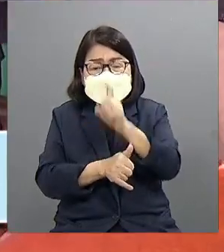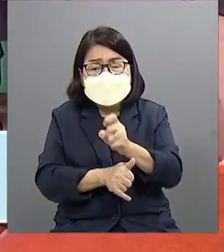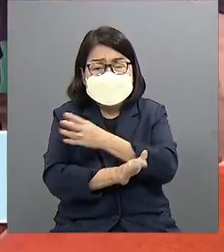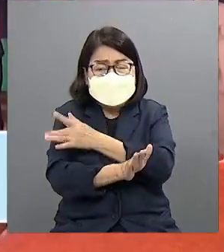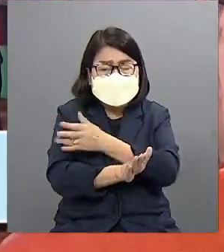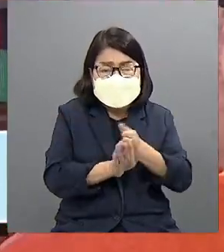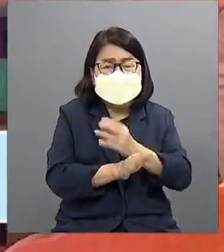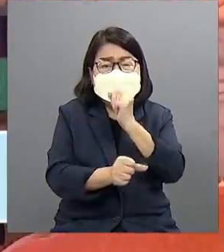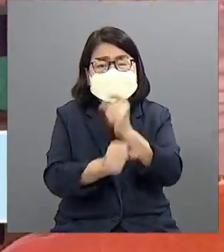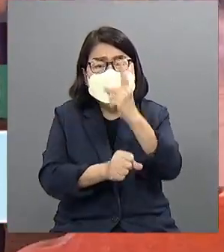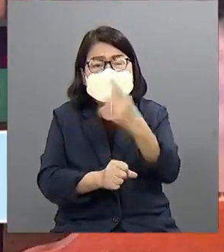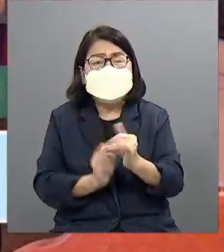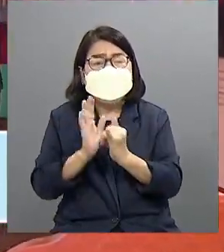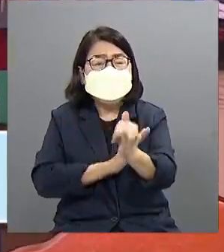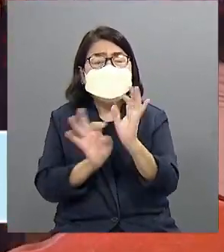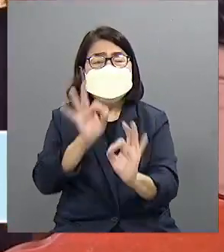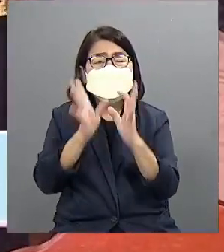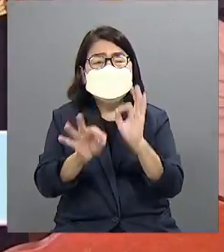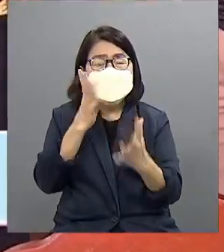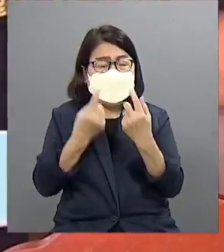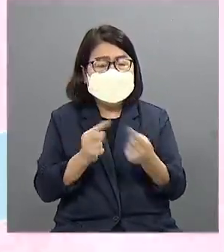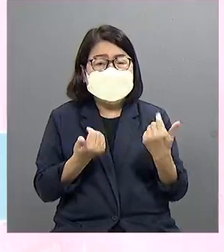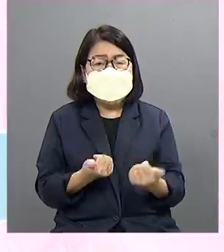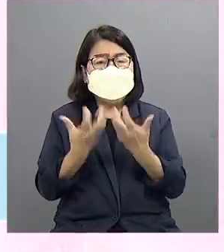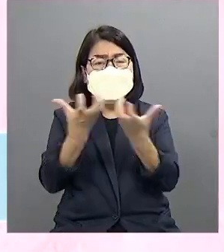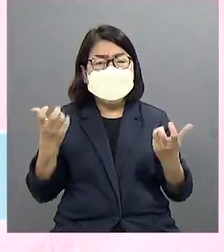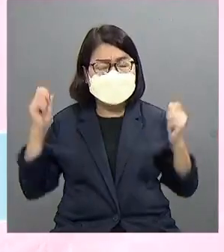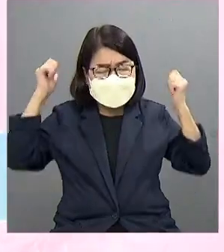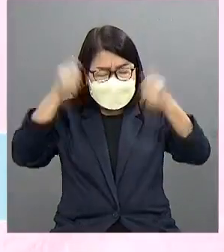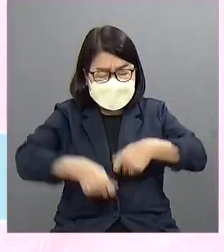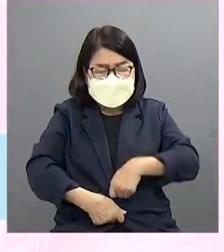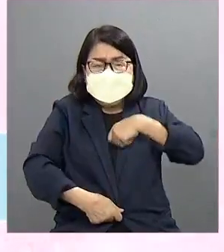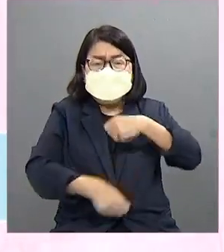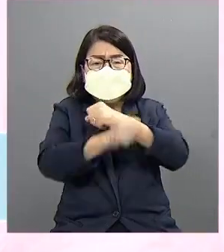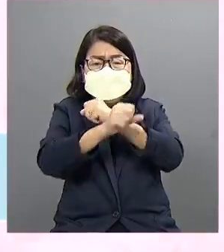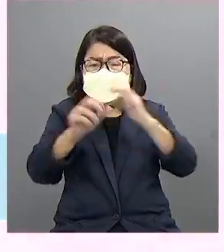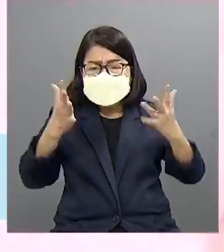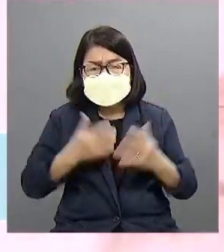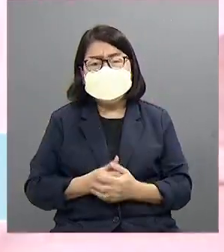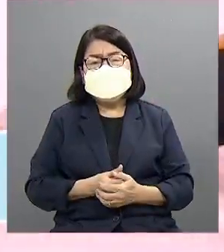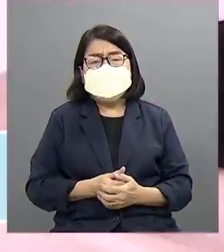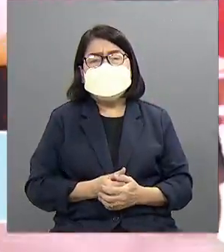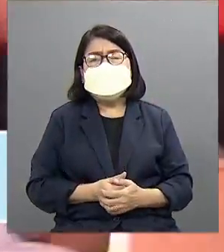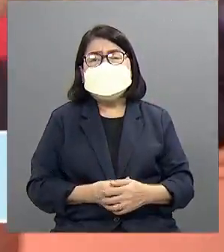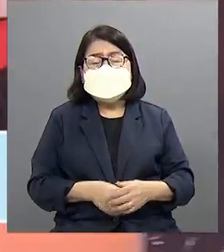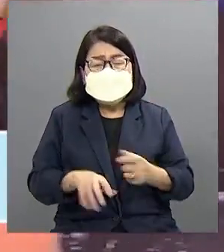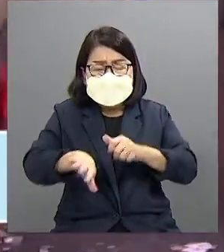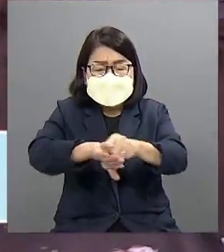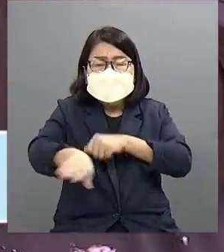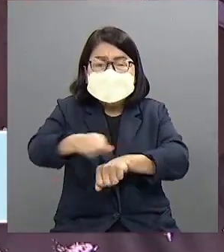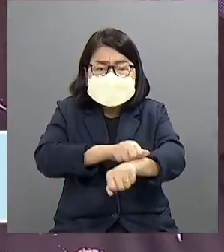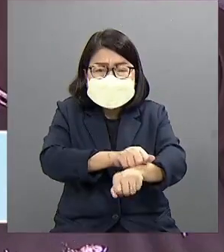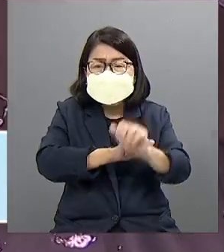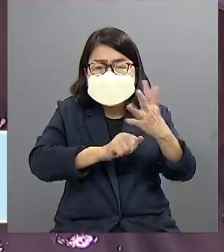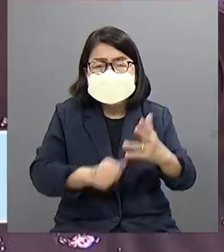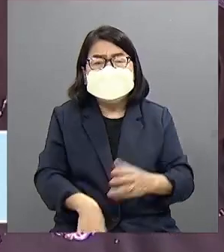จจุบันนี้เริ่มขาดแคลนอุปกรณ์ป้องกันการติดเชื้อโควิดไม่ว่าจะเป็นชุด PPE ถุงมือสเปรย์แอลกอฮอล์เป็นจำนวนมากเล